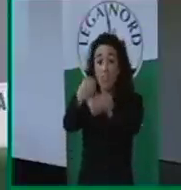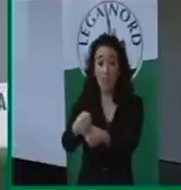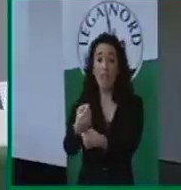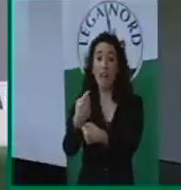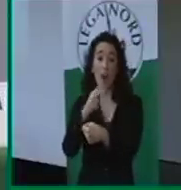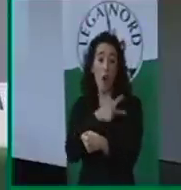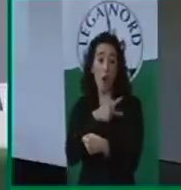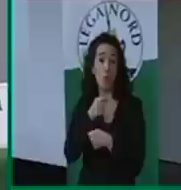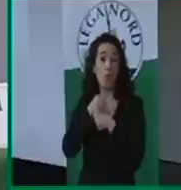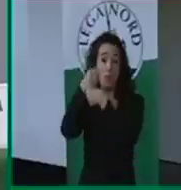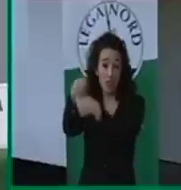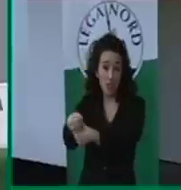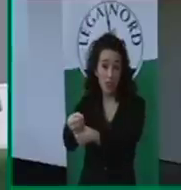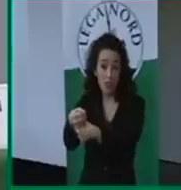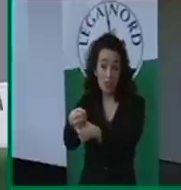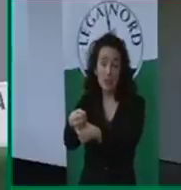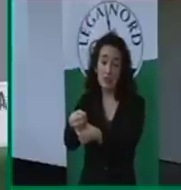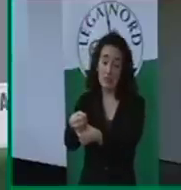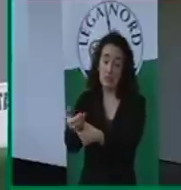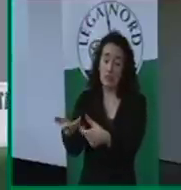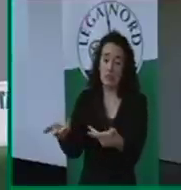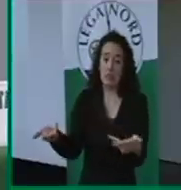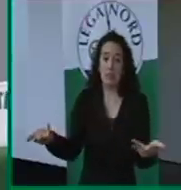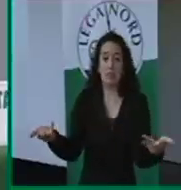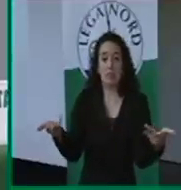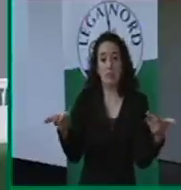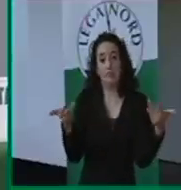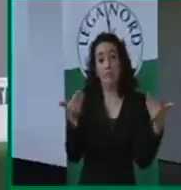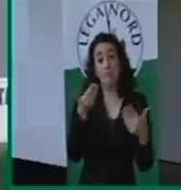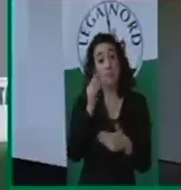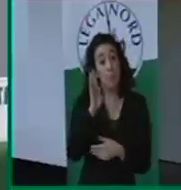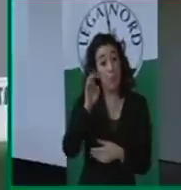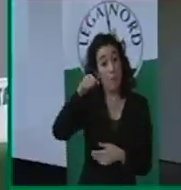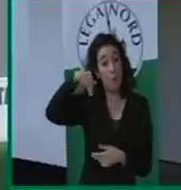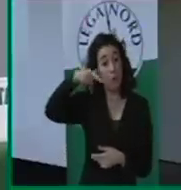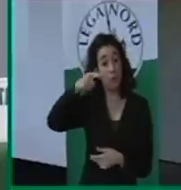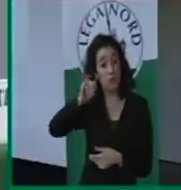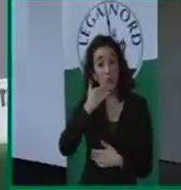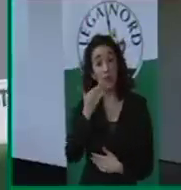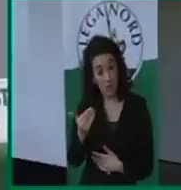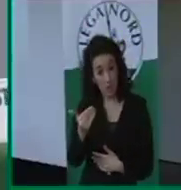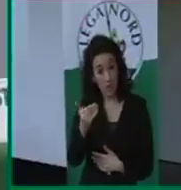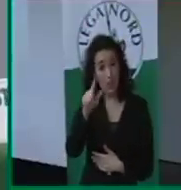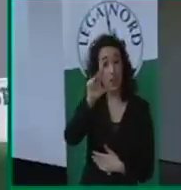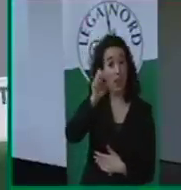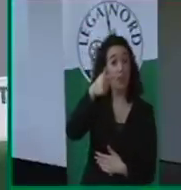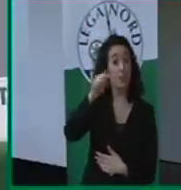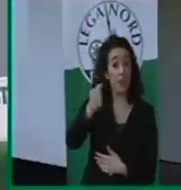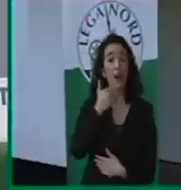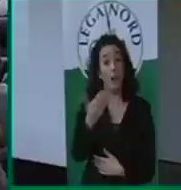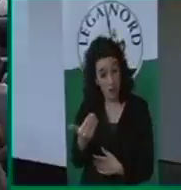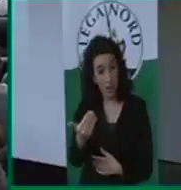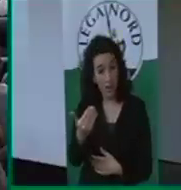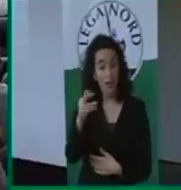quindi tutto questo avverrà grazie a Monti Grazie aletta e grazie al